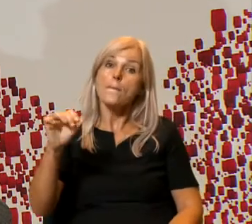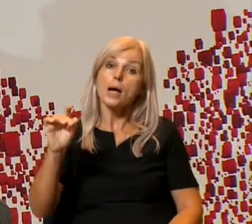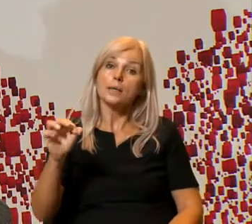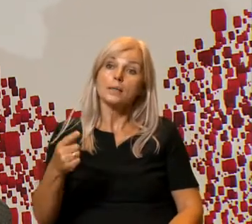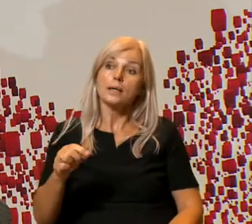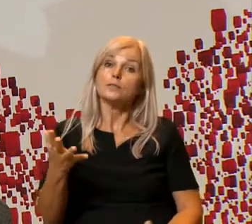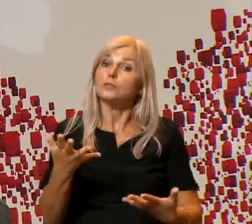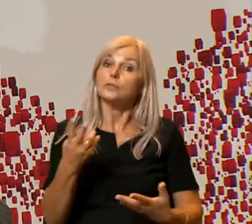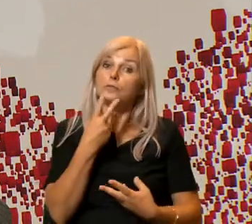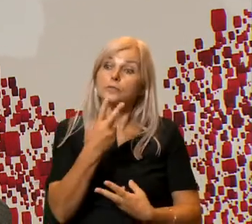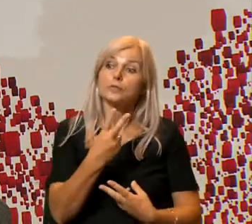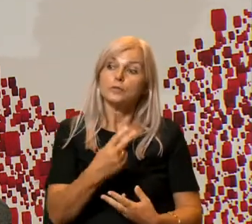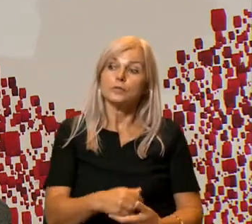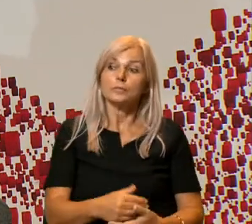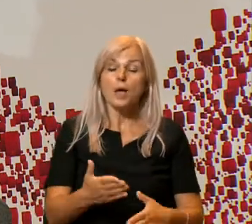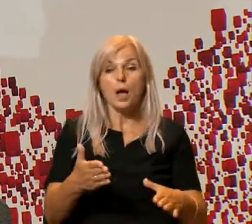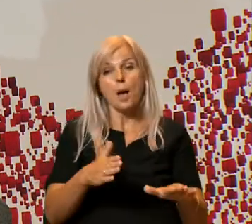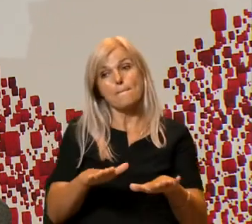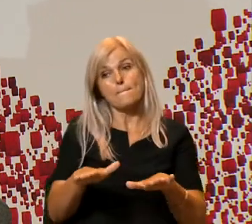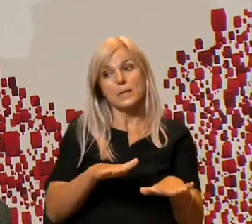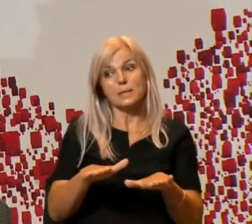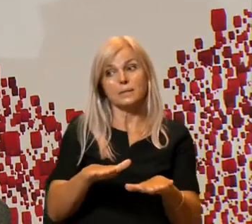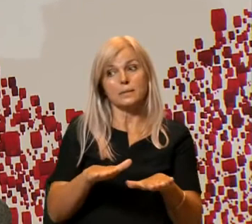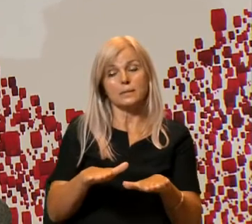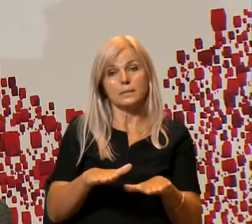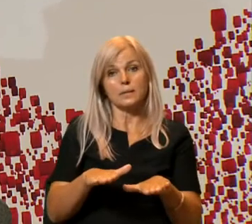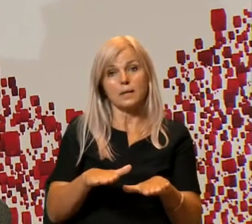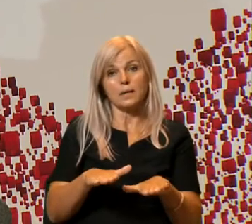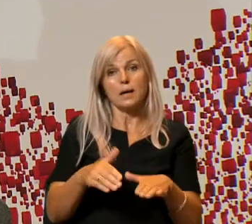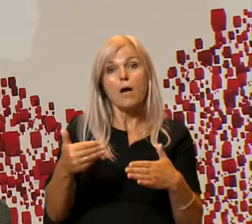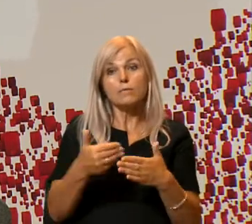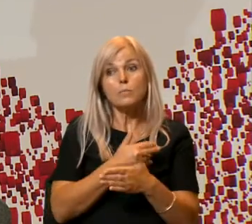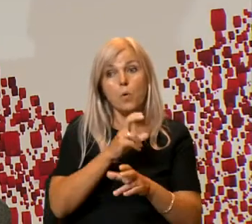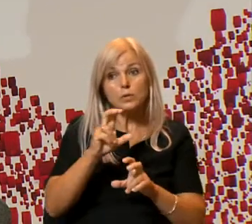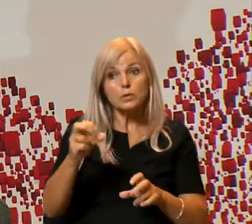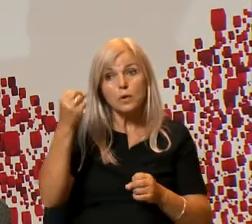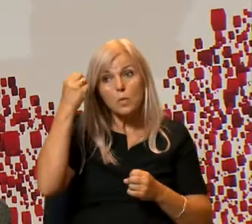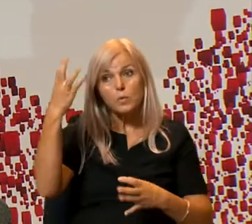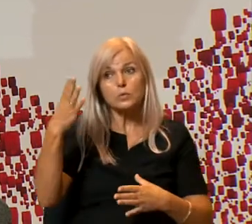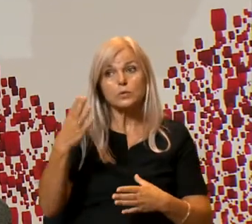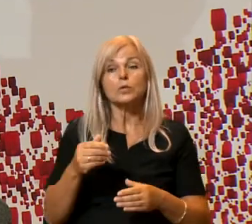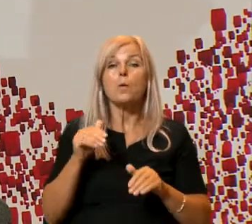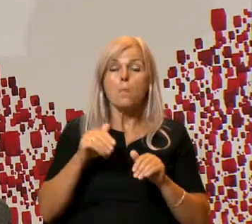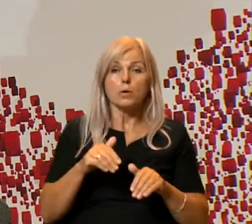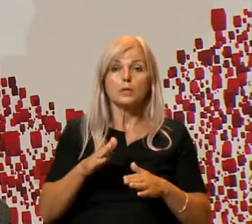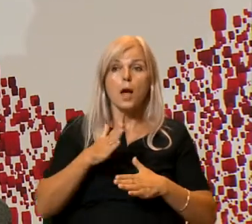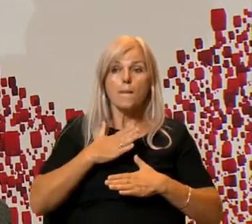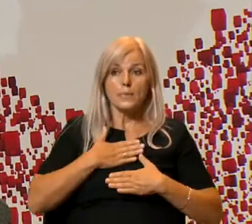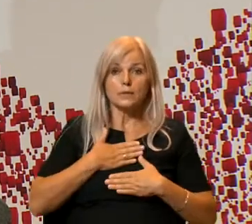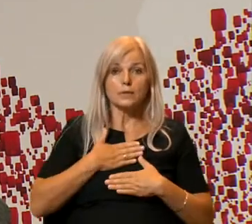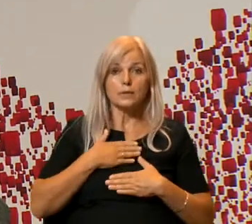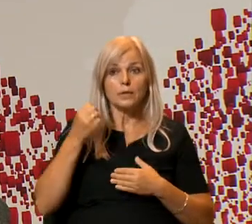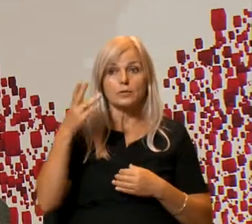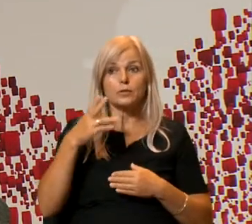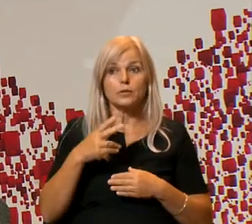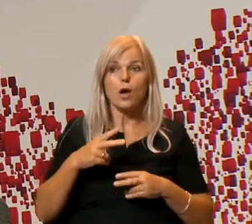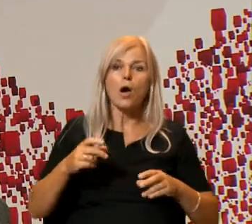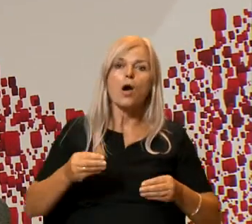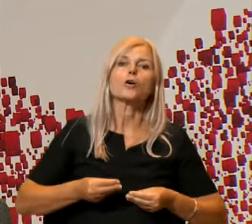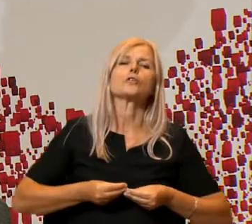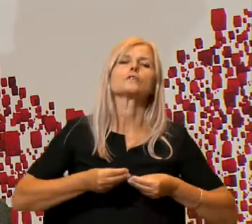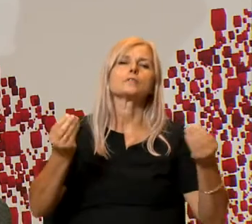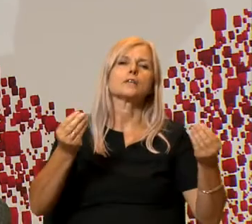dostrzegasz miejsca we współczesnej kulturze, gdzie można byłoby mieć nadzieję na rozwijanie pewnego rodzaju